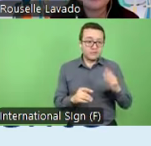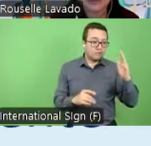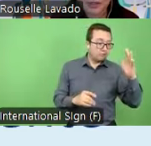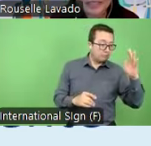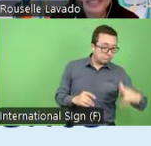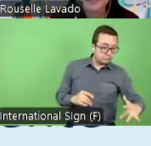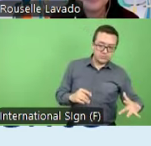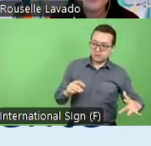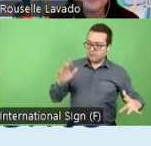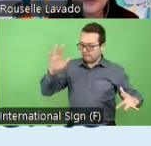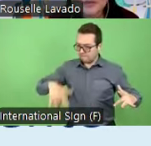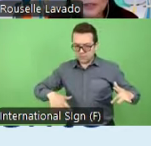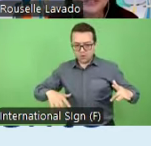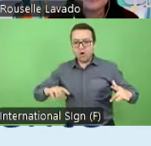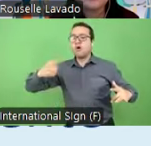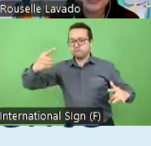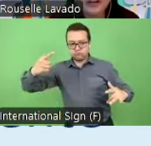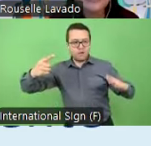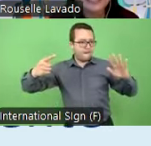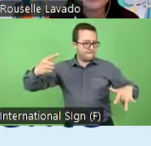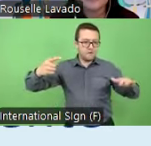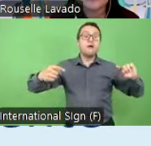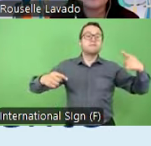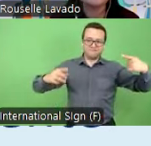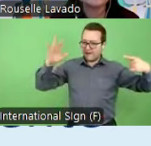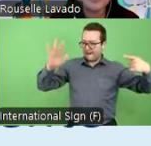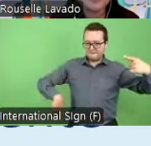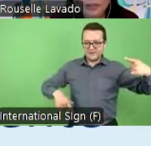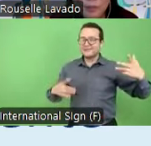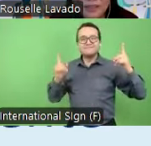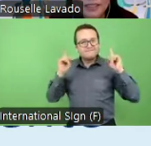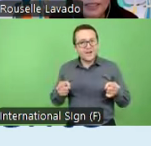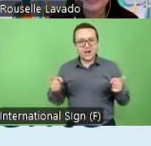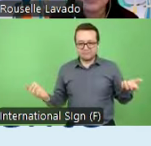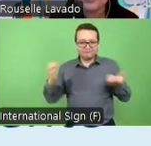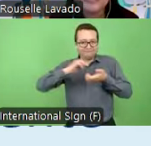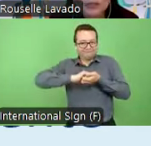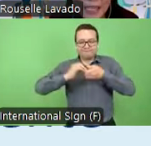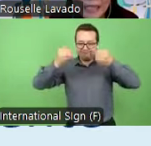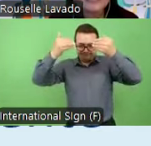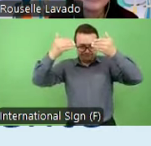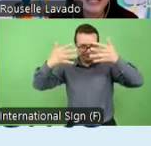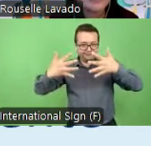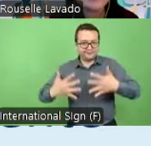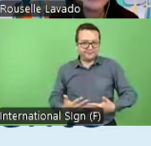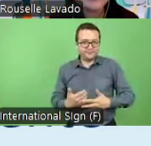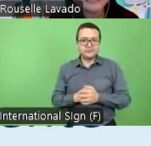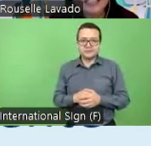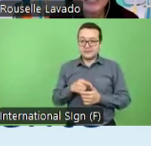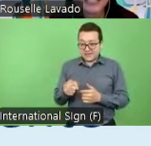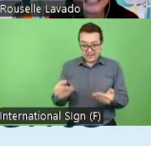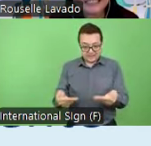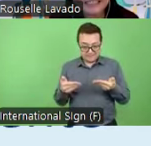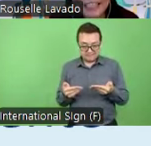claire de l'équité et de la performance du système de santé. Troisièmement, des données plus solides permettent d'élaborer des politiques